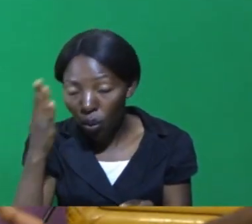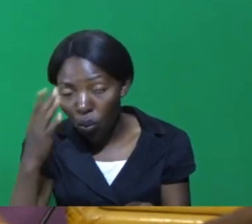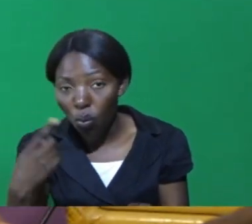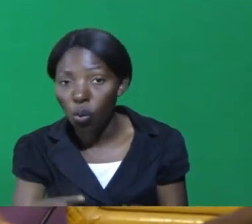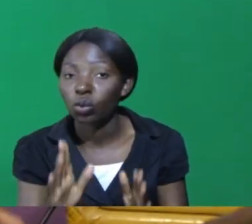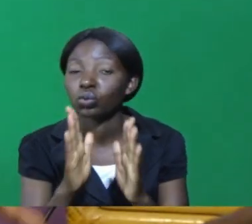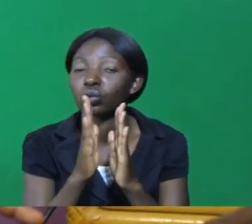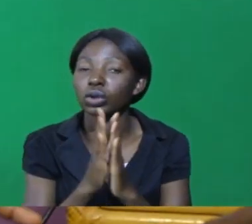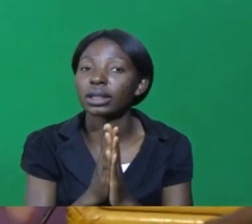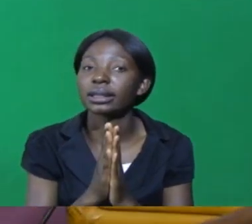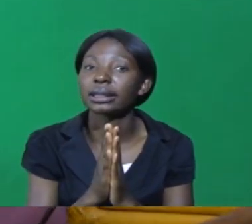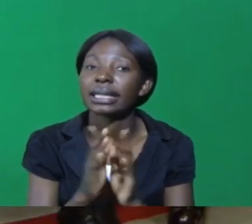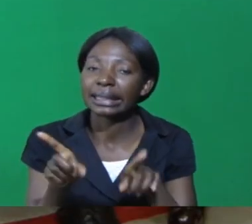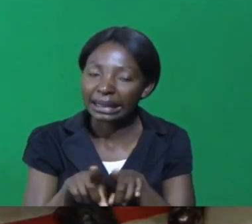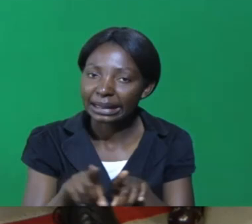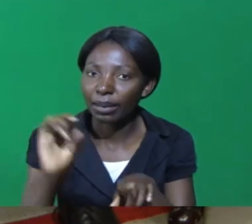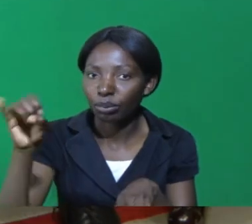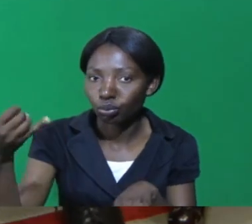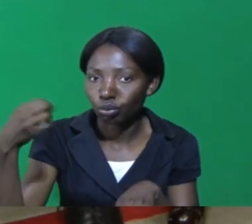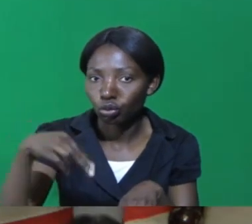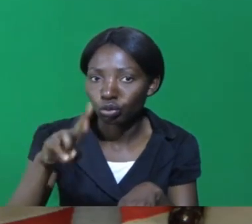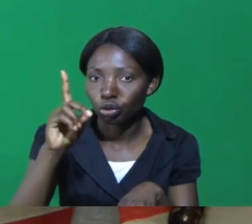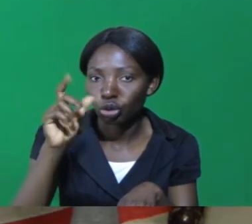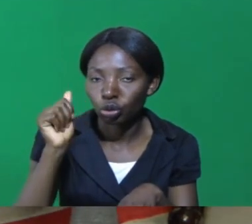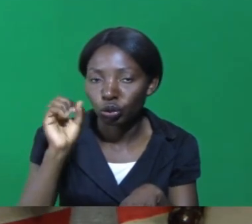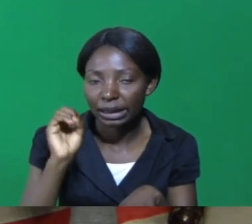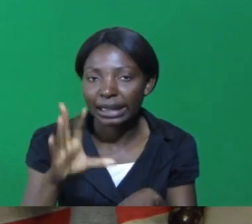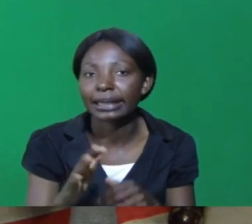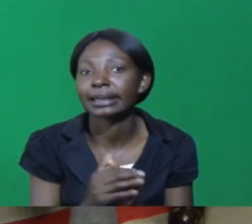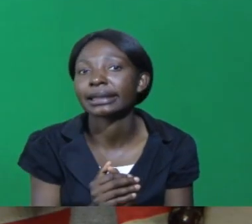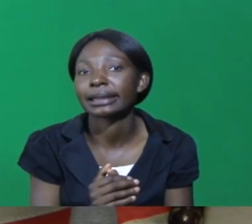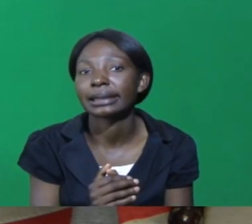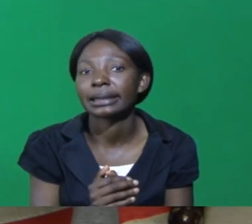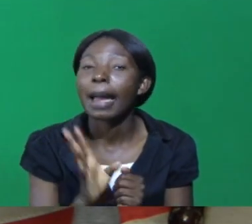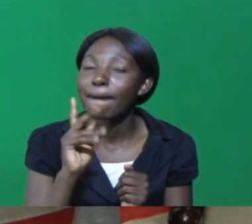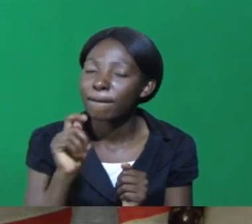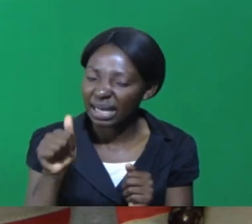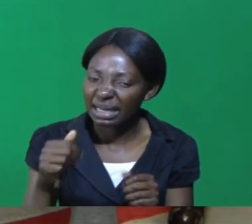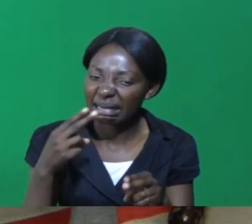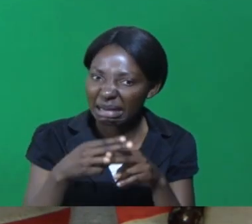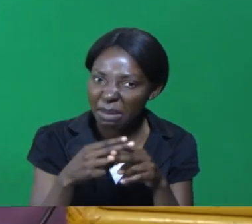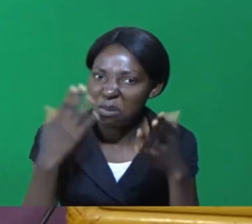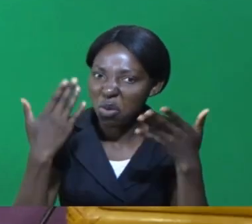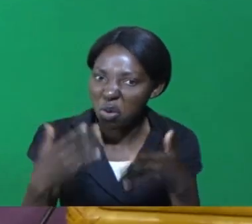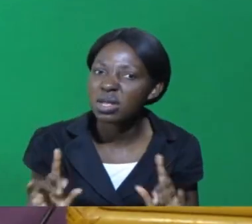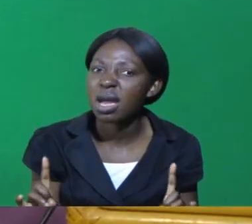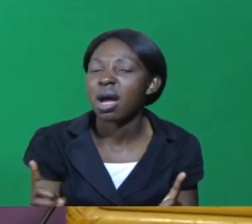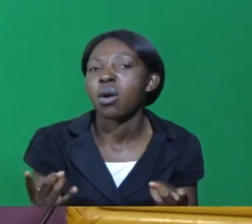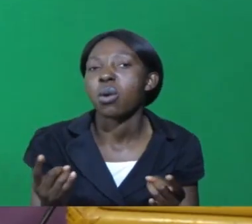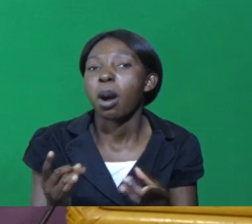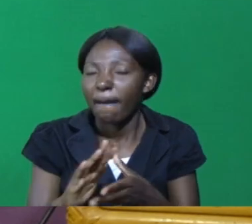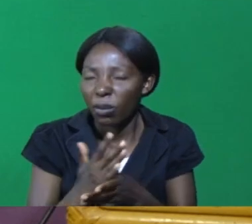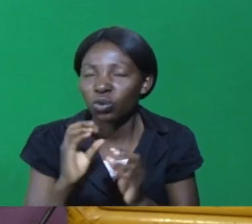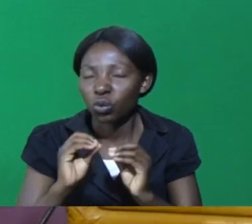pemakristu. Alright. Sezvaive Judas atori pakati pevadzidzi. Asi anonzi wekurashika. Asi achinzi